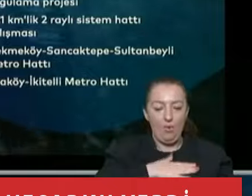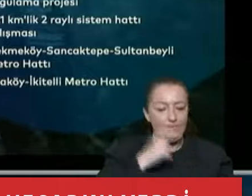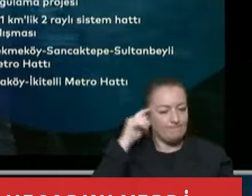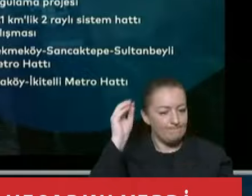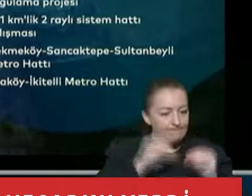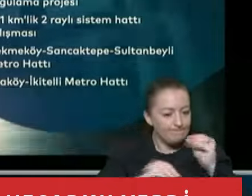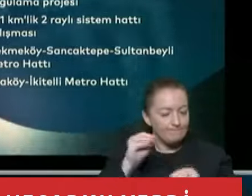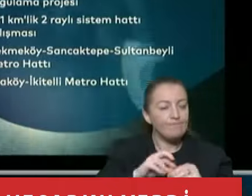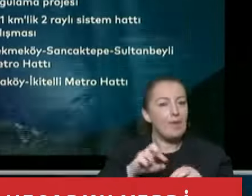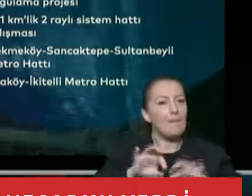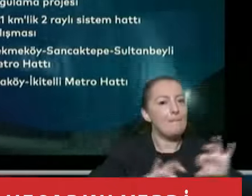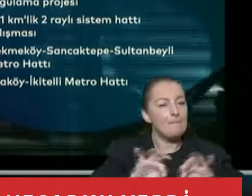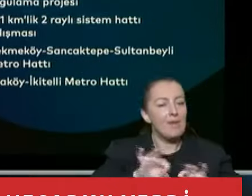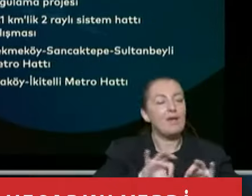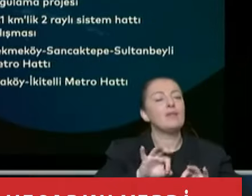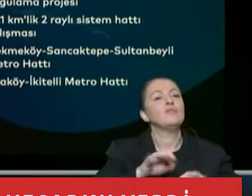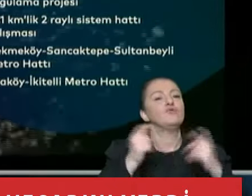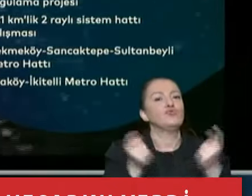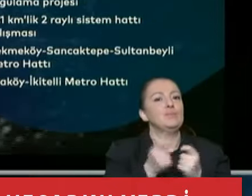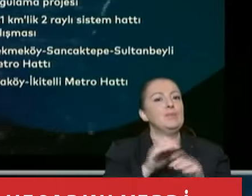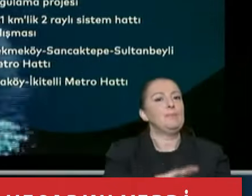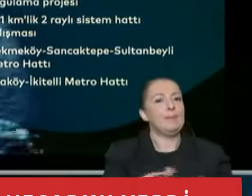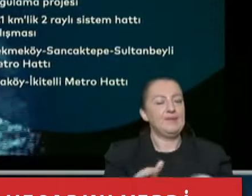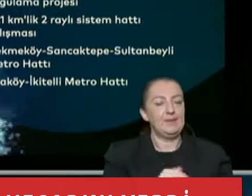çalışmalarını da tamamladık